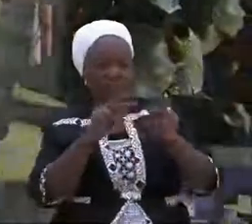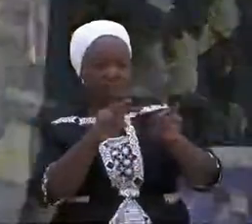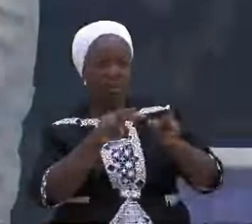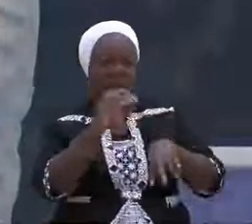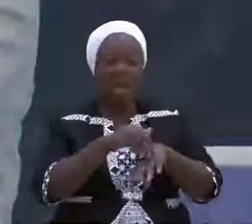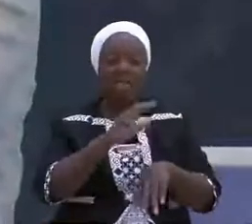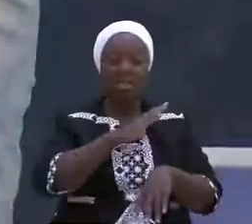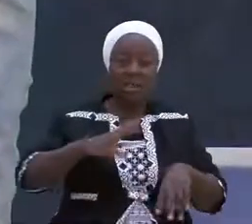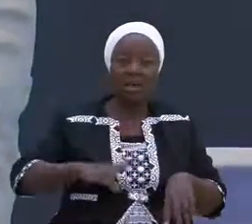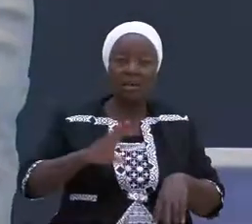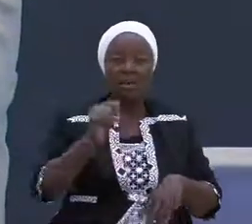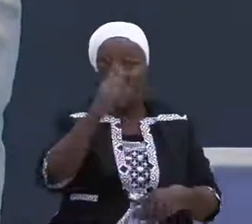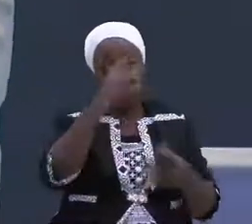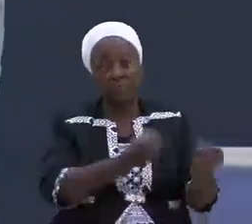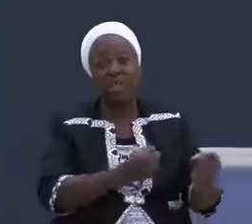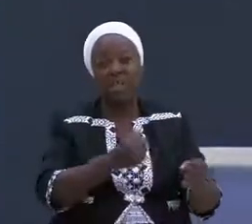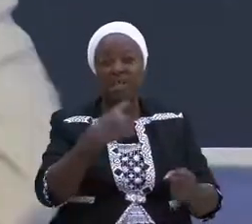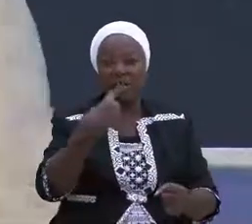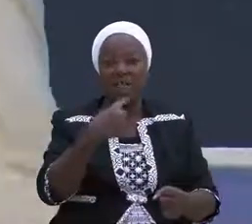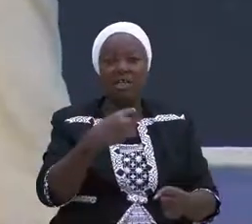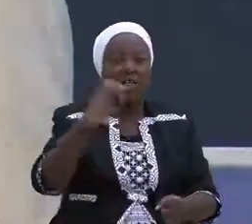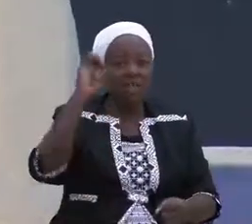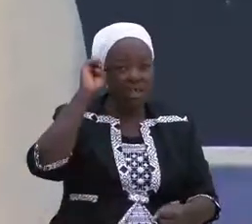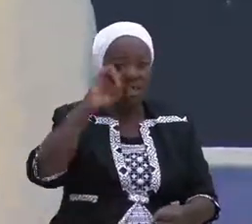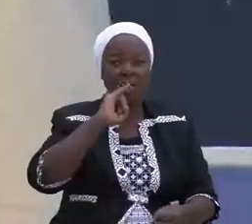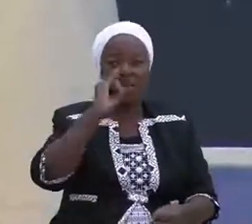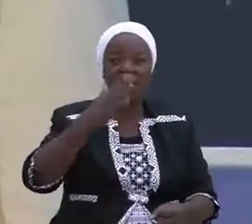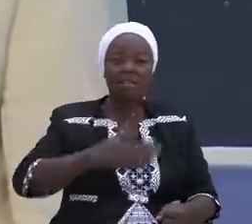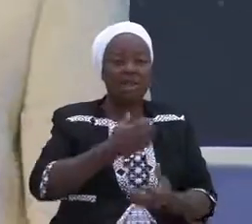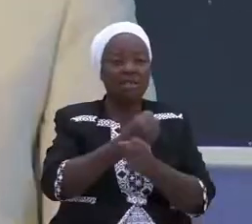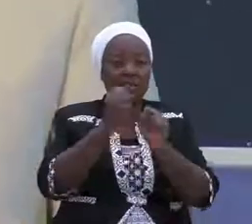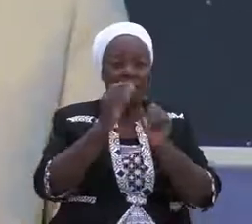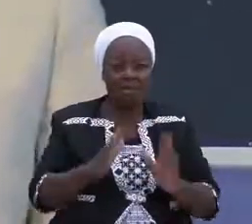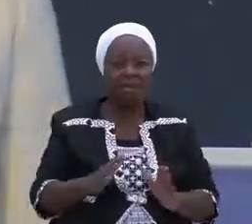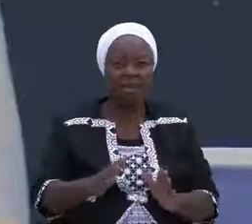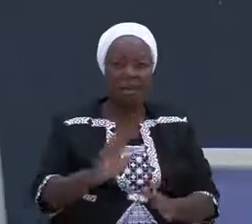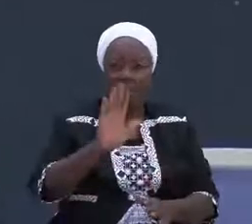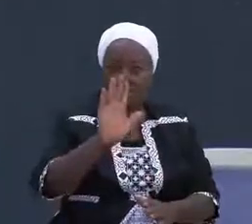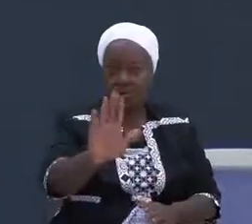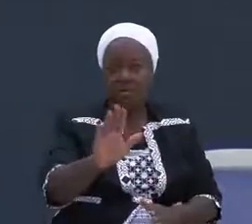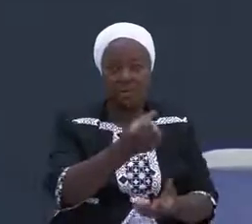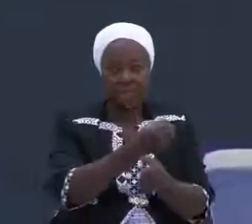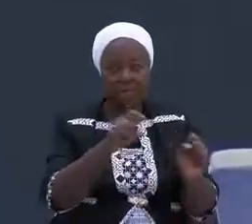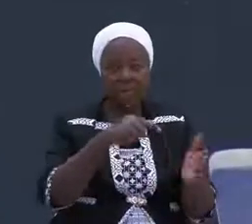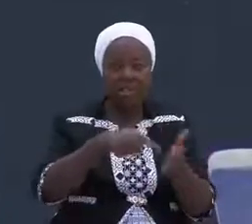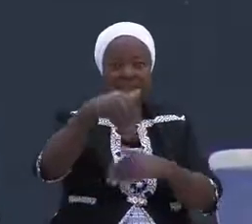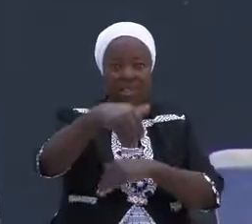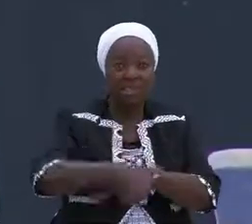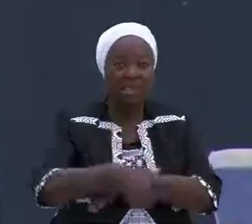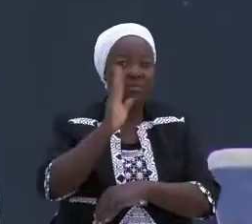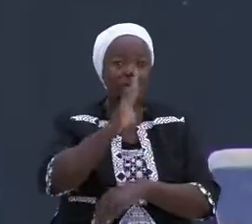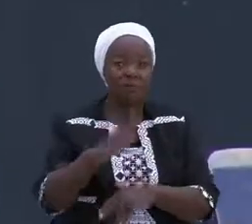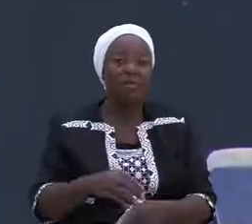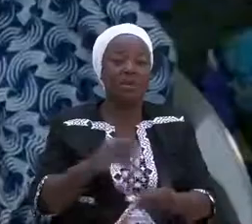tu regardes à Christ par la foi, disant, il est mon Sauveur, ton salut ce soir